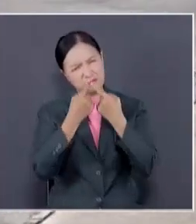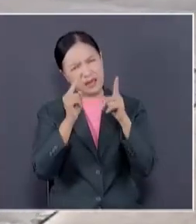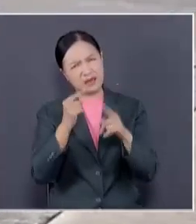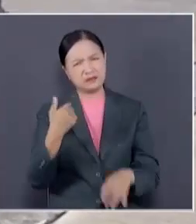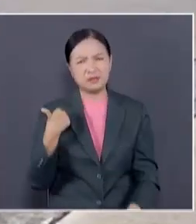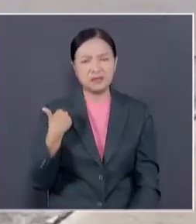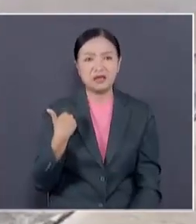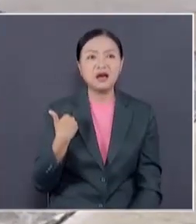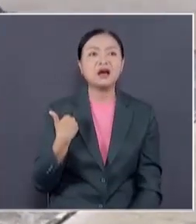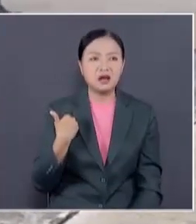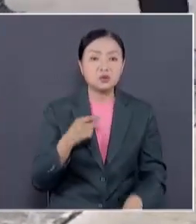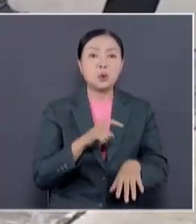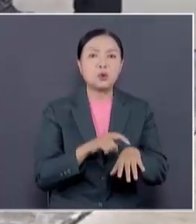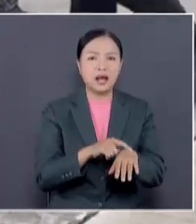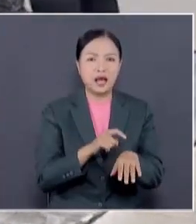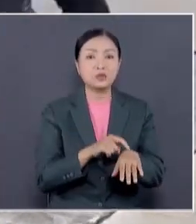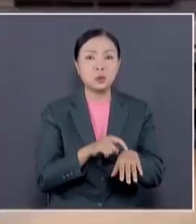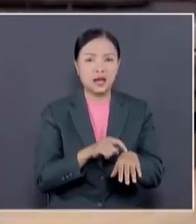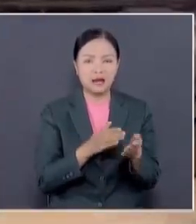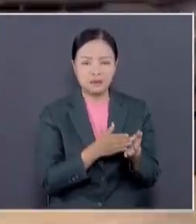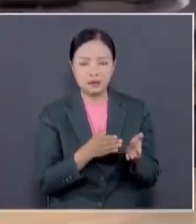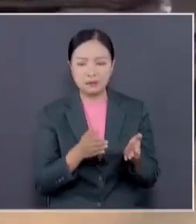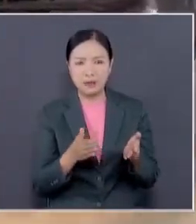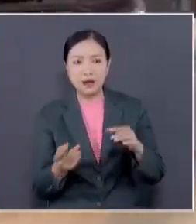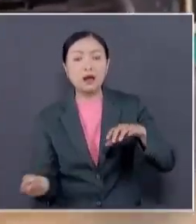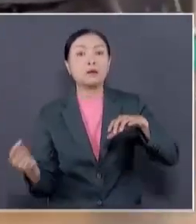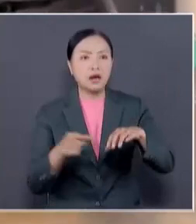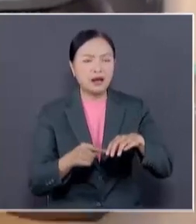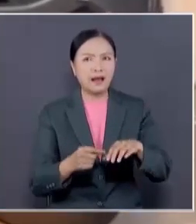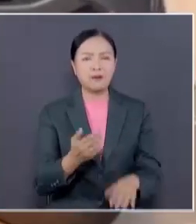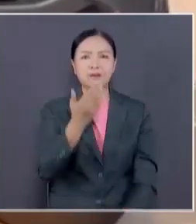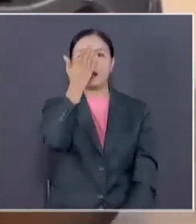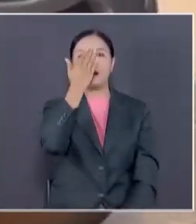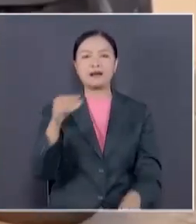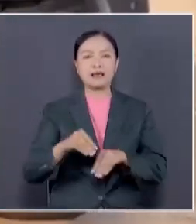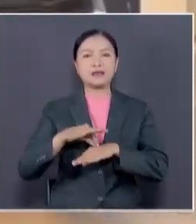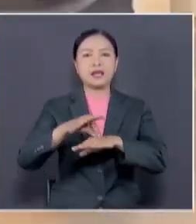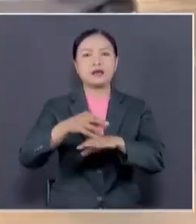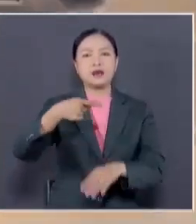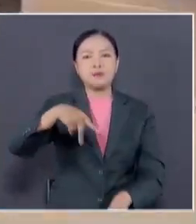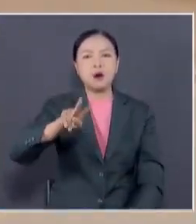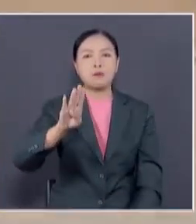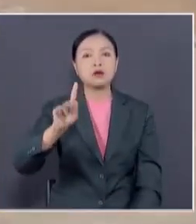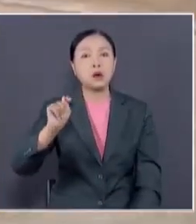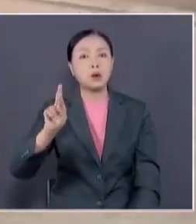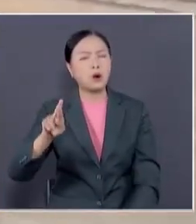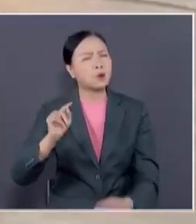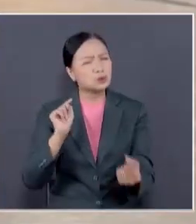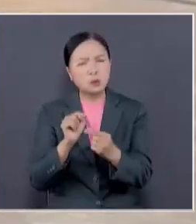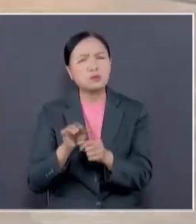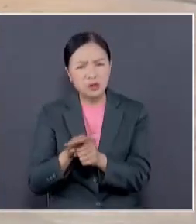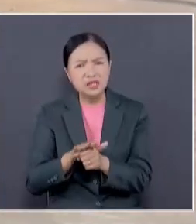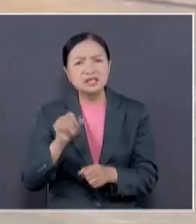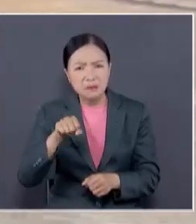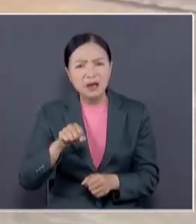รื่อง โดยเฉพาะไทมิ่งใช่ไหมคือช่วงเวลาในการค้นเนี่ยมันกระชั้นกับการตั้งผบ.ตร.พอดี นั่นมันเรื่องหนึ่งแต่เดี๋ยวค่อยขย